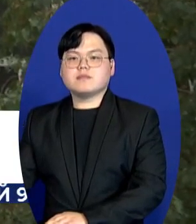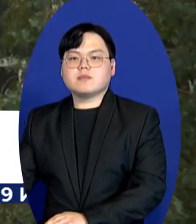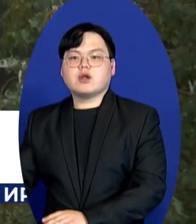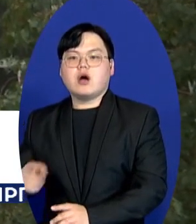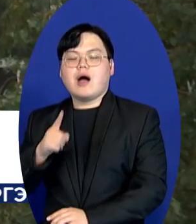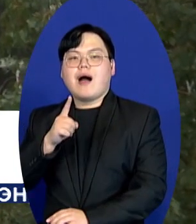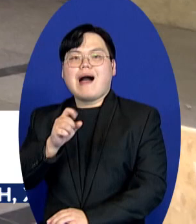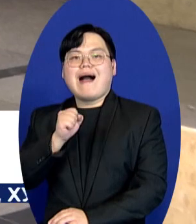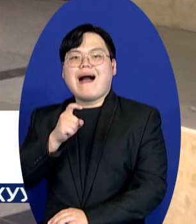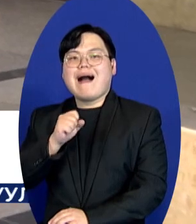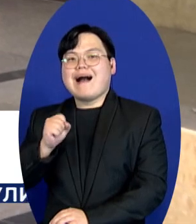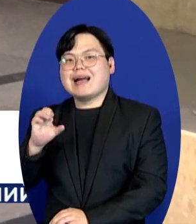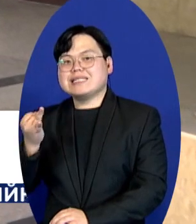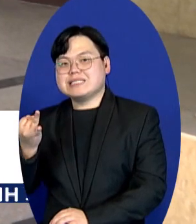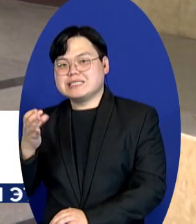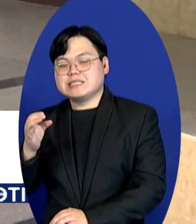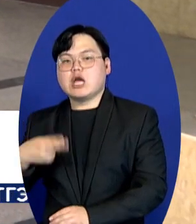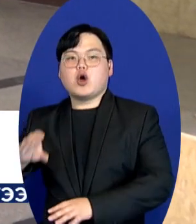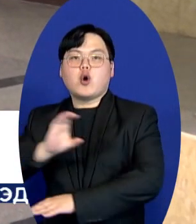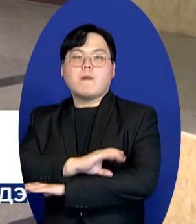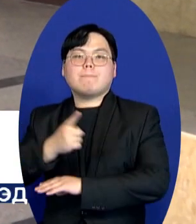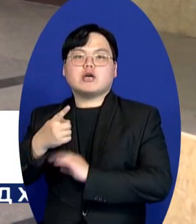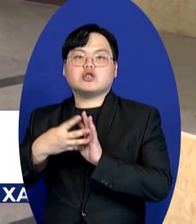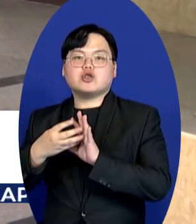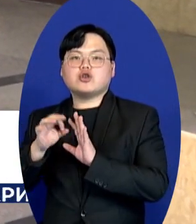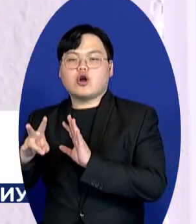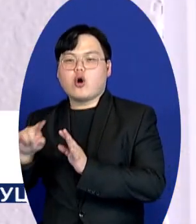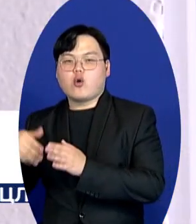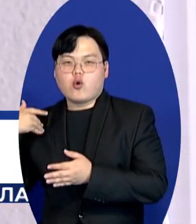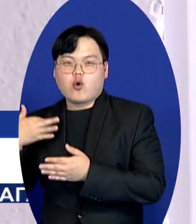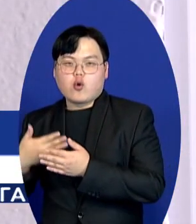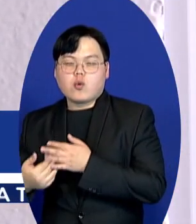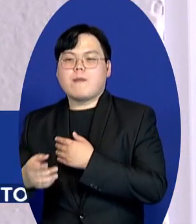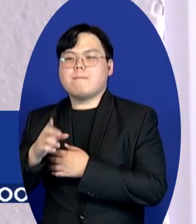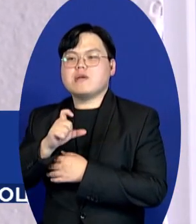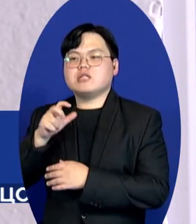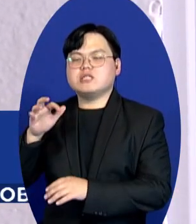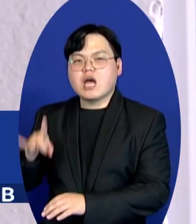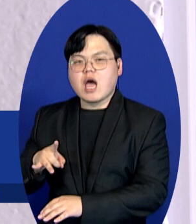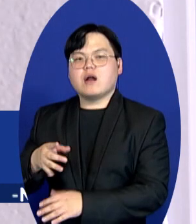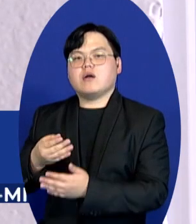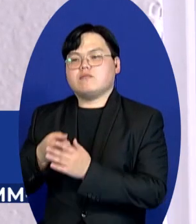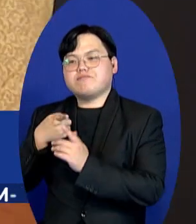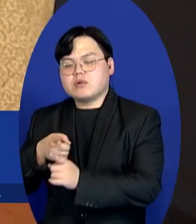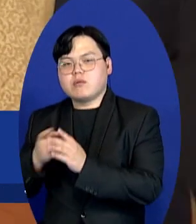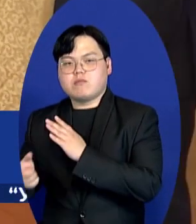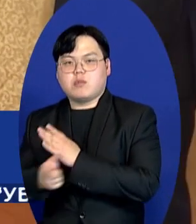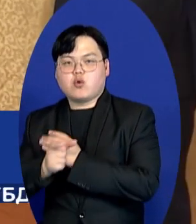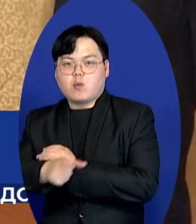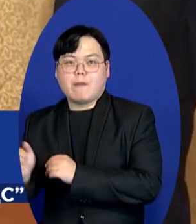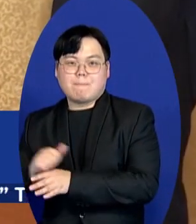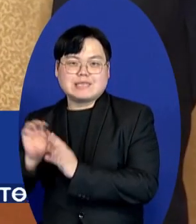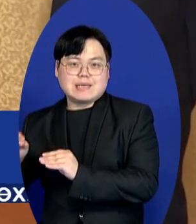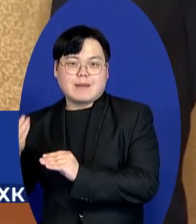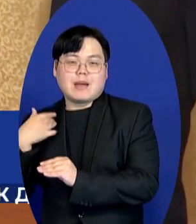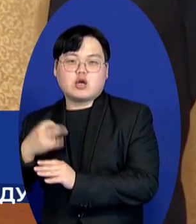Хөдөө аж ахуй сургууль 1990 оны хүртэл бэлчээрийн тэжээлийн агрономч мэрэгчлэр боловсон хүчин бэлтгэж байсан. Социализмын үед малын бэлчээр тэжээлийн